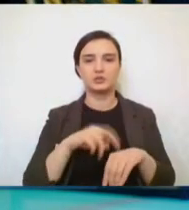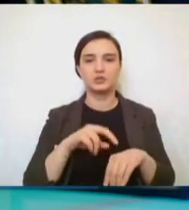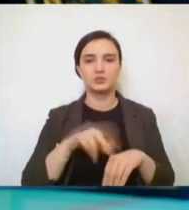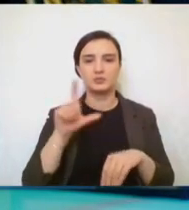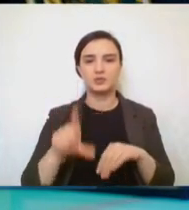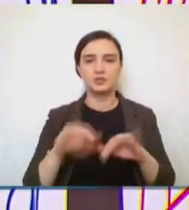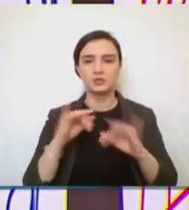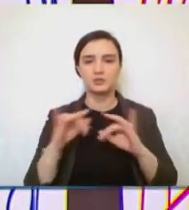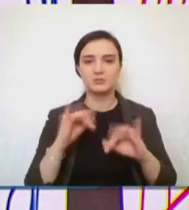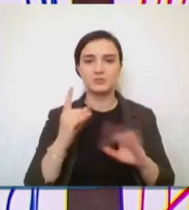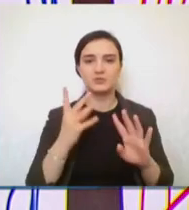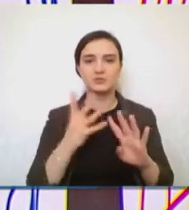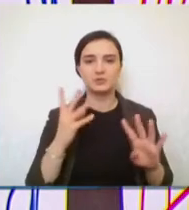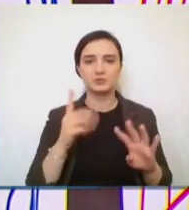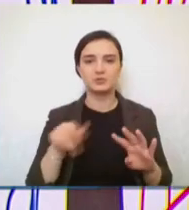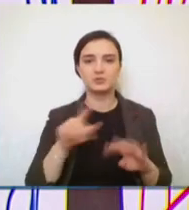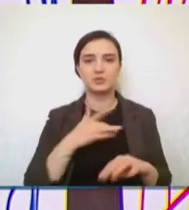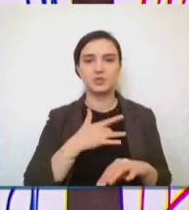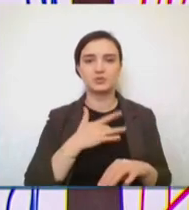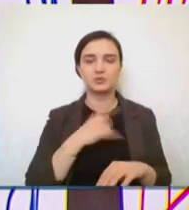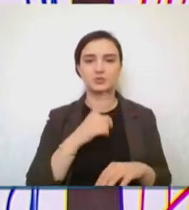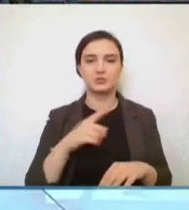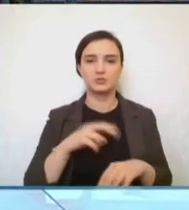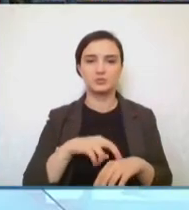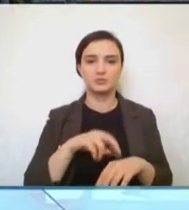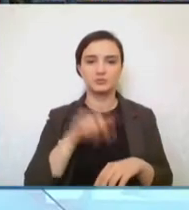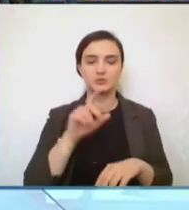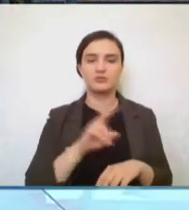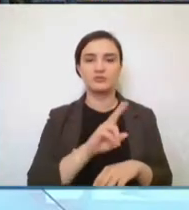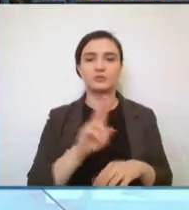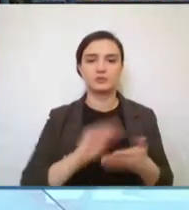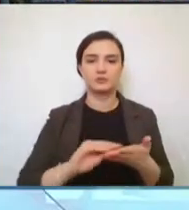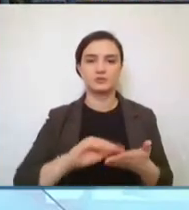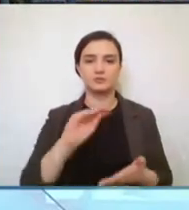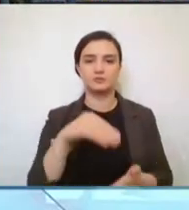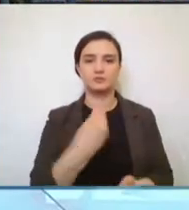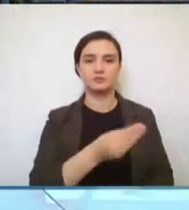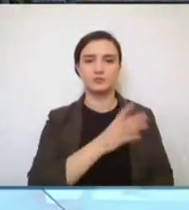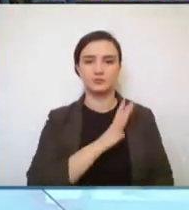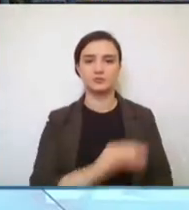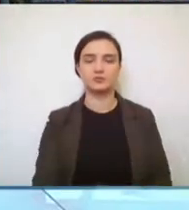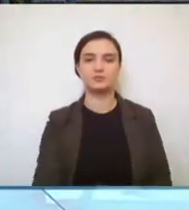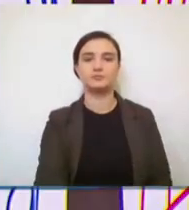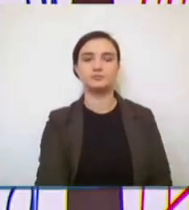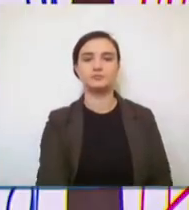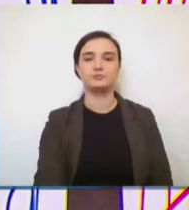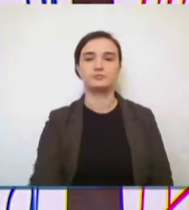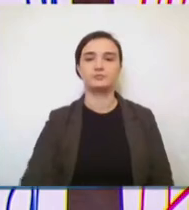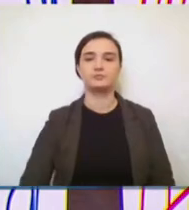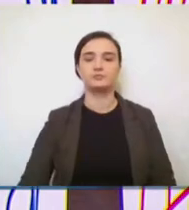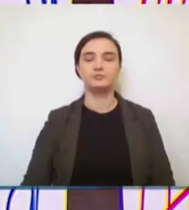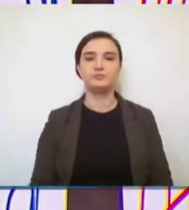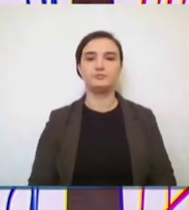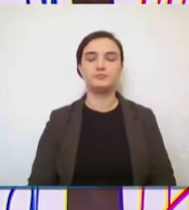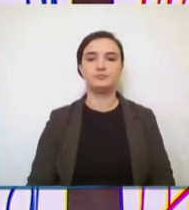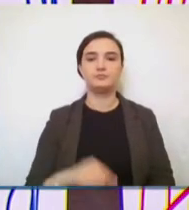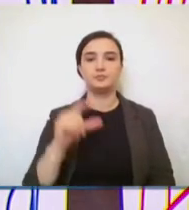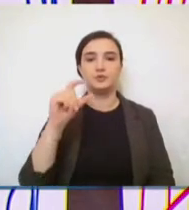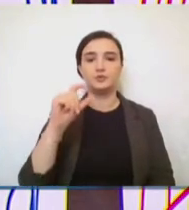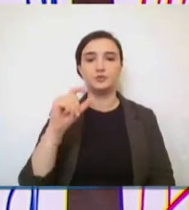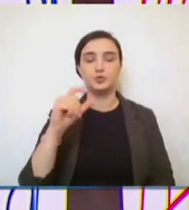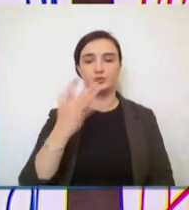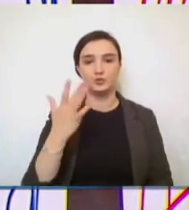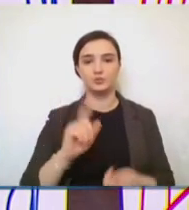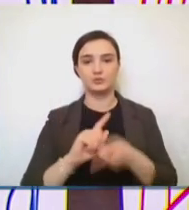რიგში. ან კარდიოლოგთან განიშნულება გასა. ასეთ შემთხვევაში აი დოზის ცვლილება თუ გჭირდებათ ან რაღაცის